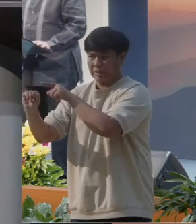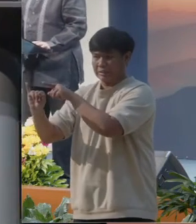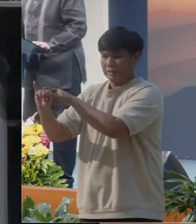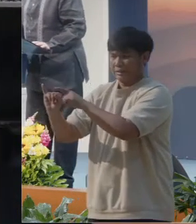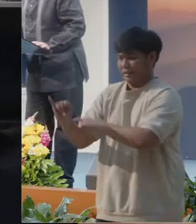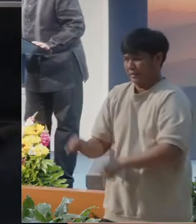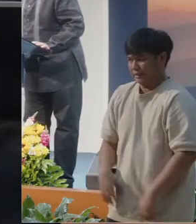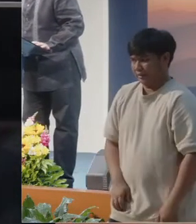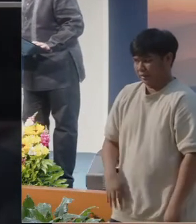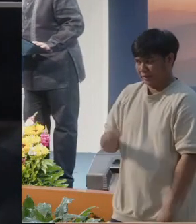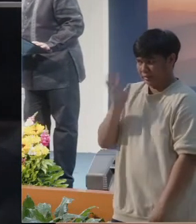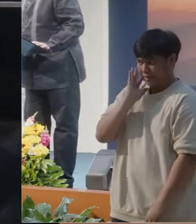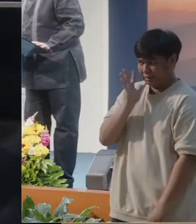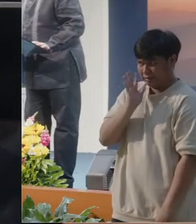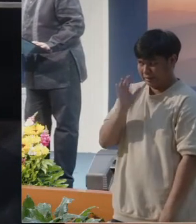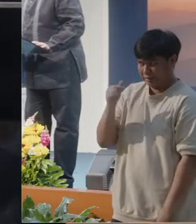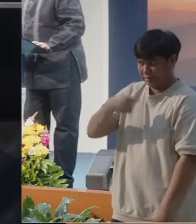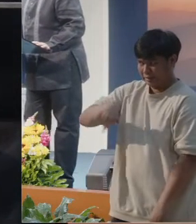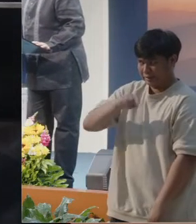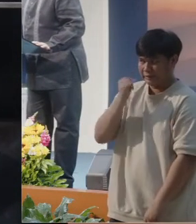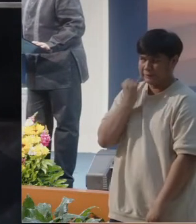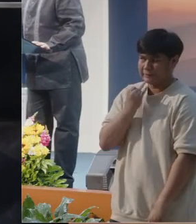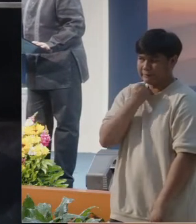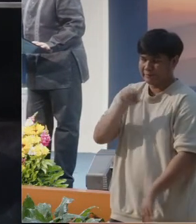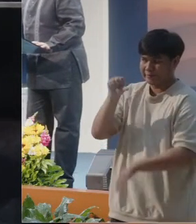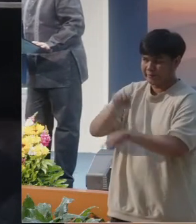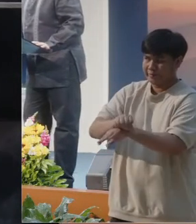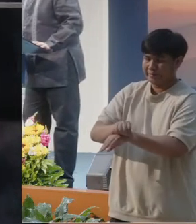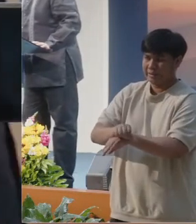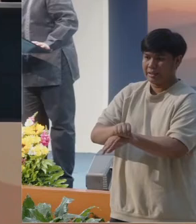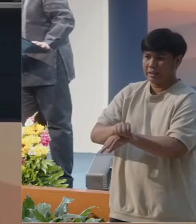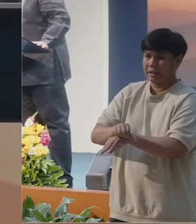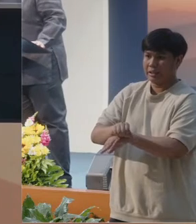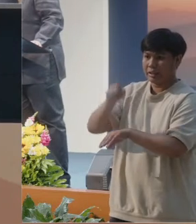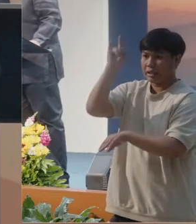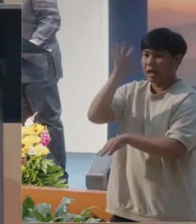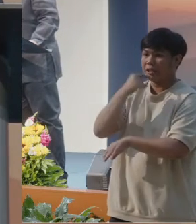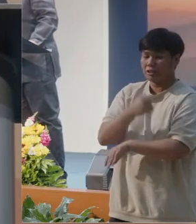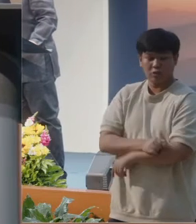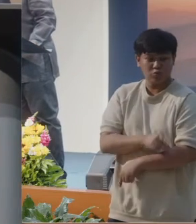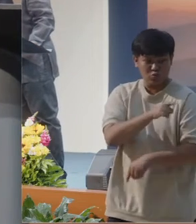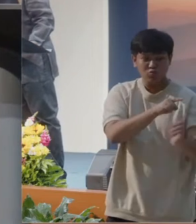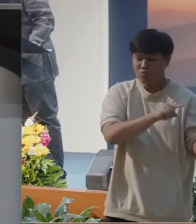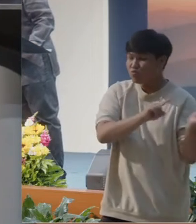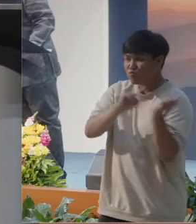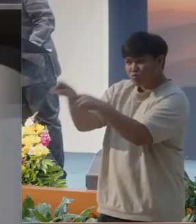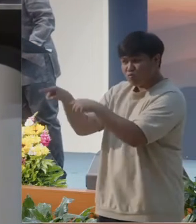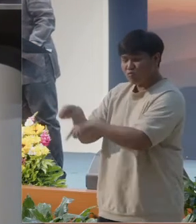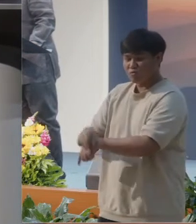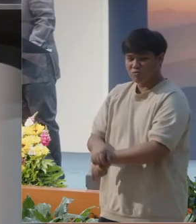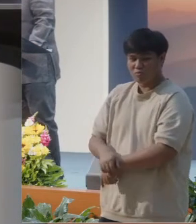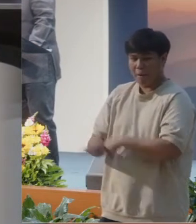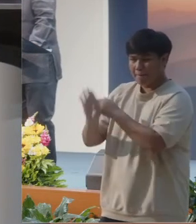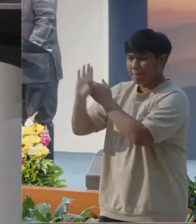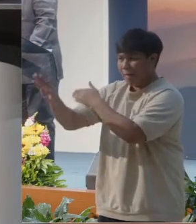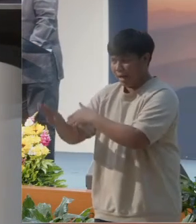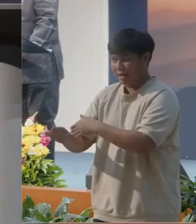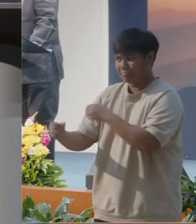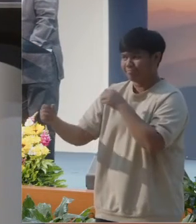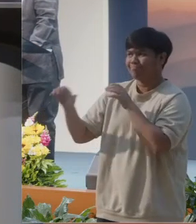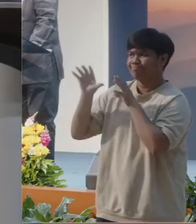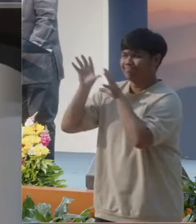pinakamalaking pagkatalo nila. Ano ang ginawa ng Panginoon? Bumalik ka doon at bawiin mo ang iyong